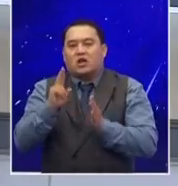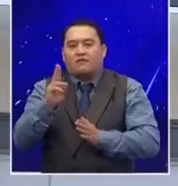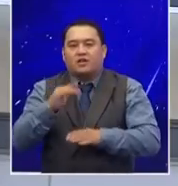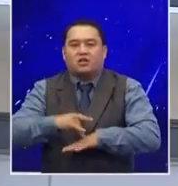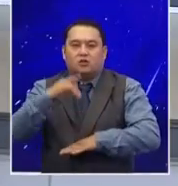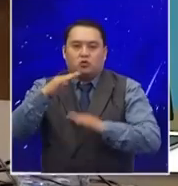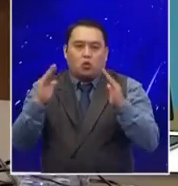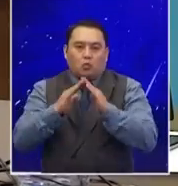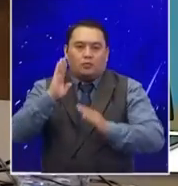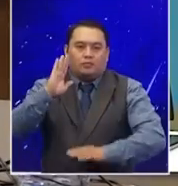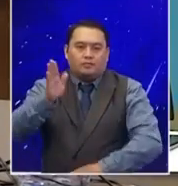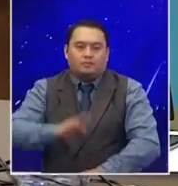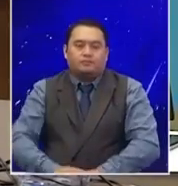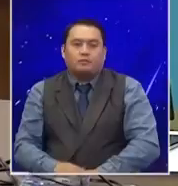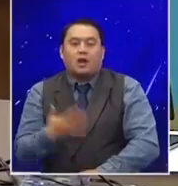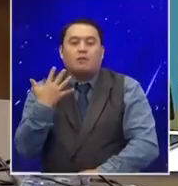жилой дом.